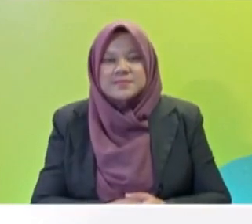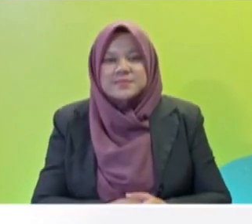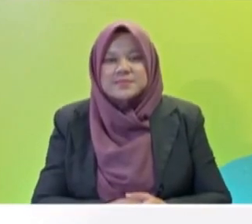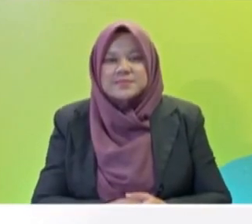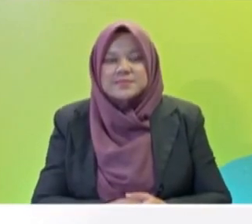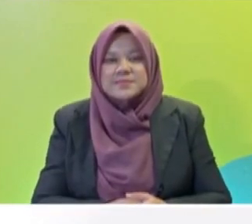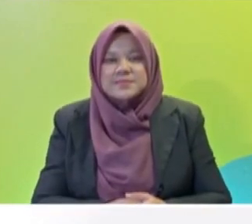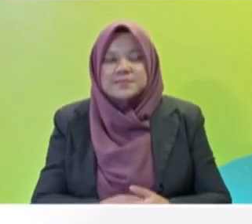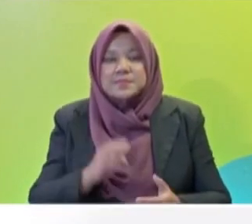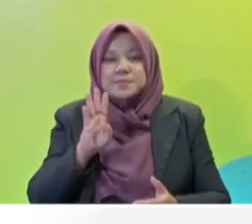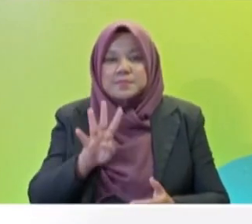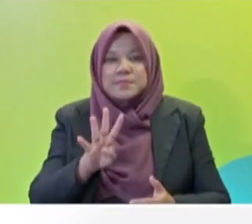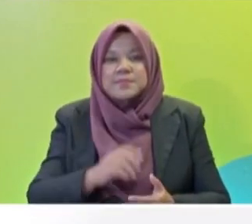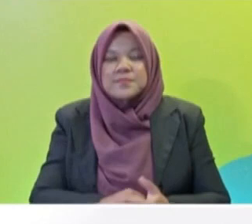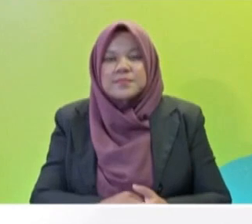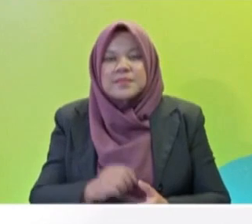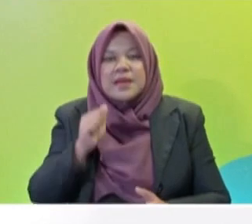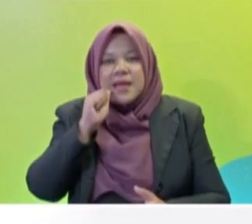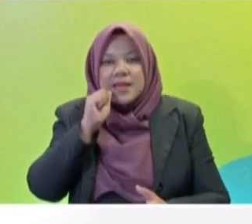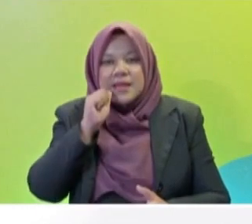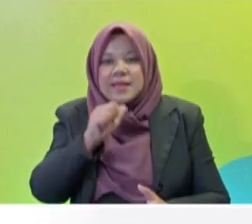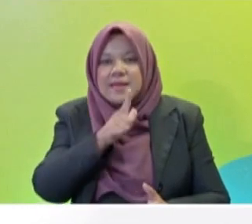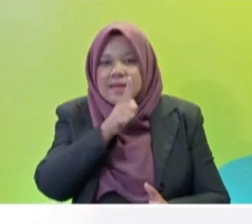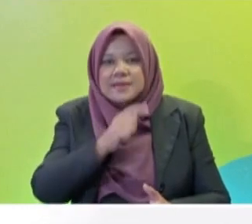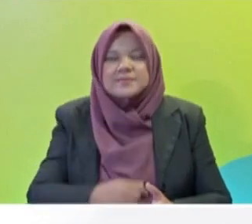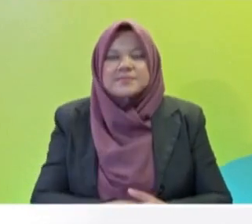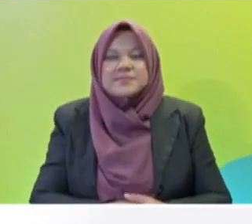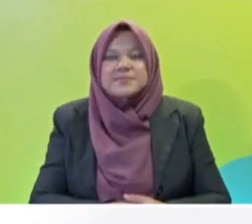dan yang keempat Nur Aliya Najwa